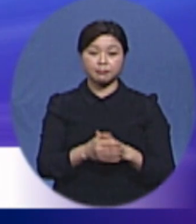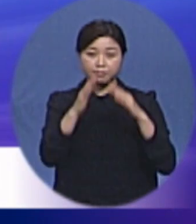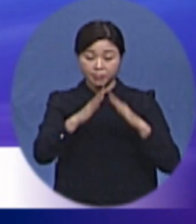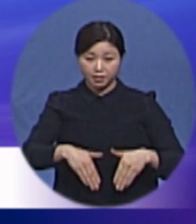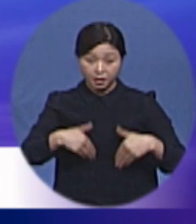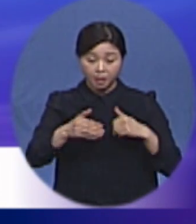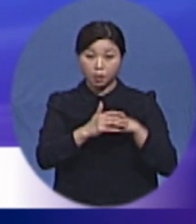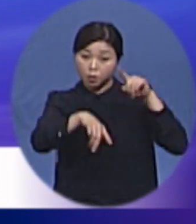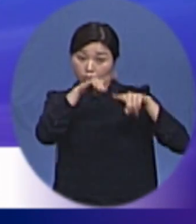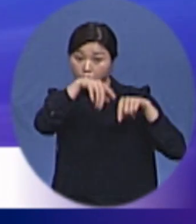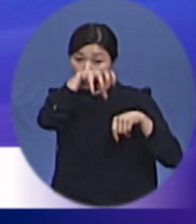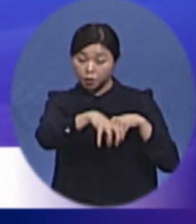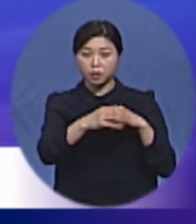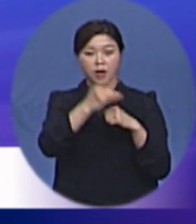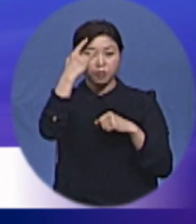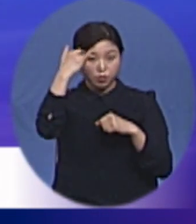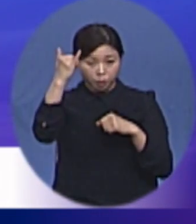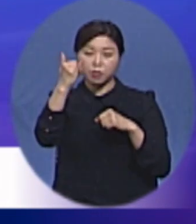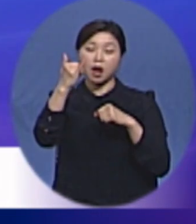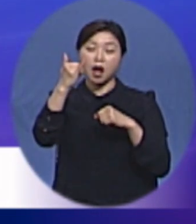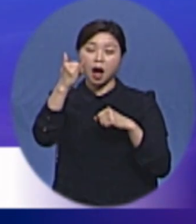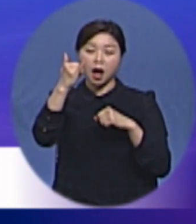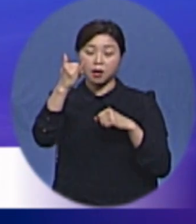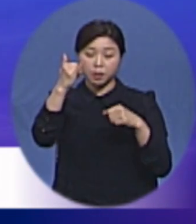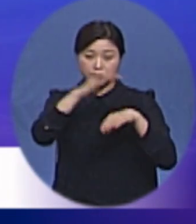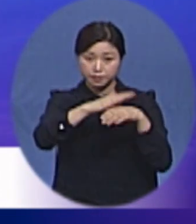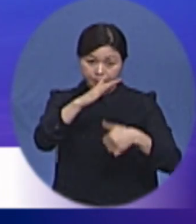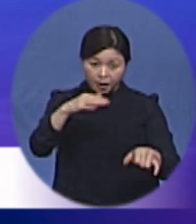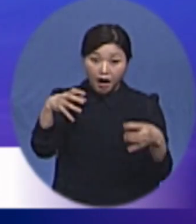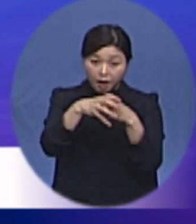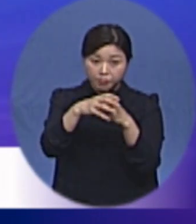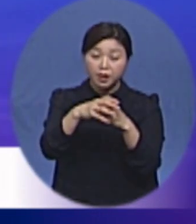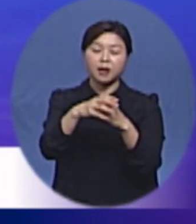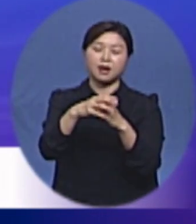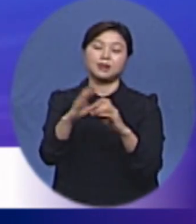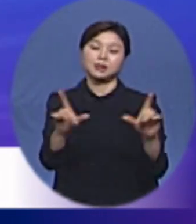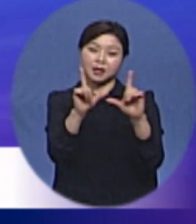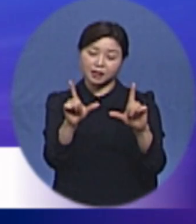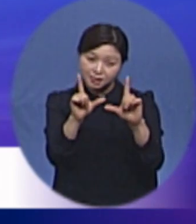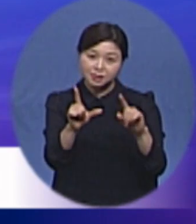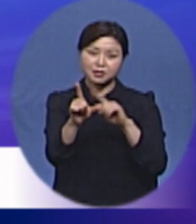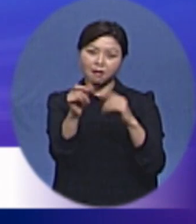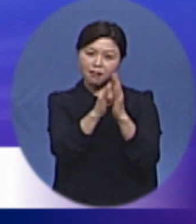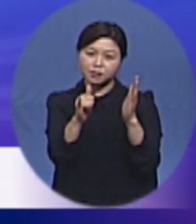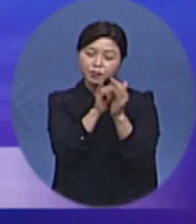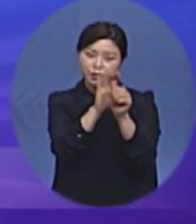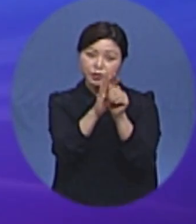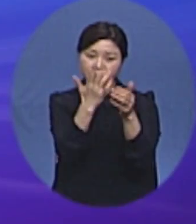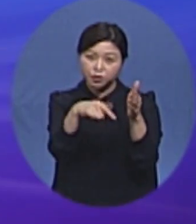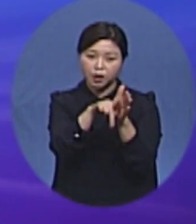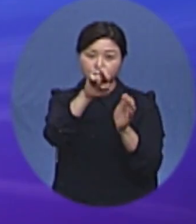전라남도 목포에서 조선가정을 돕기 위한 제12회 조선가정 돕기 무에타이 대회가 열렸습니다. 국차영